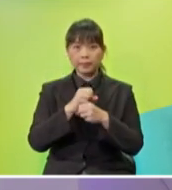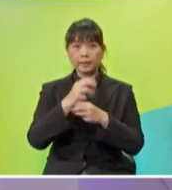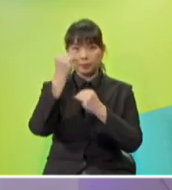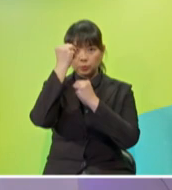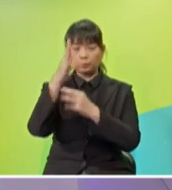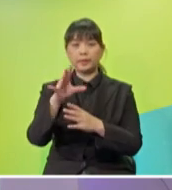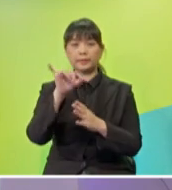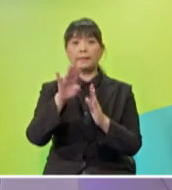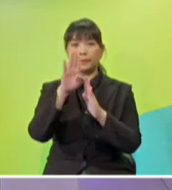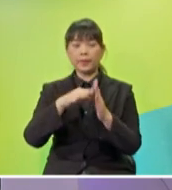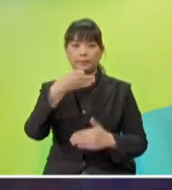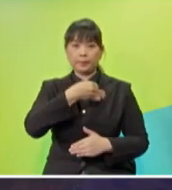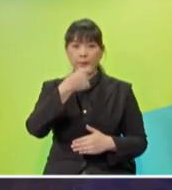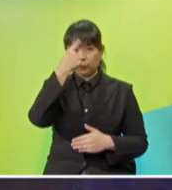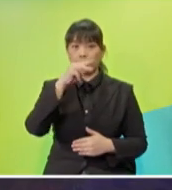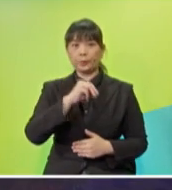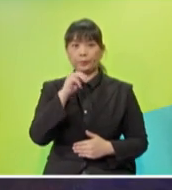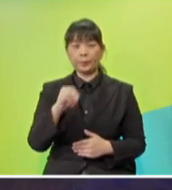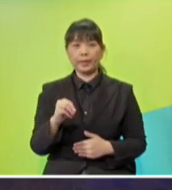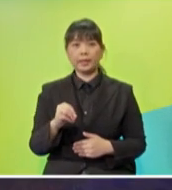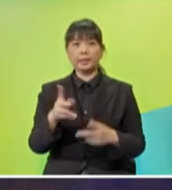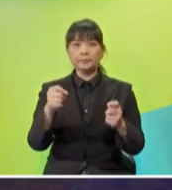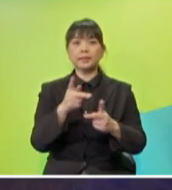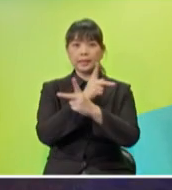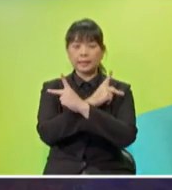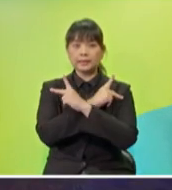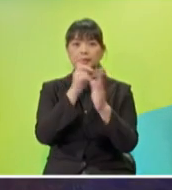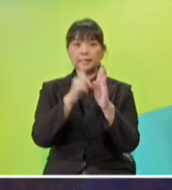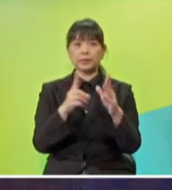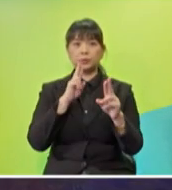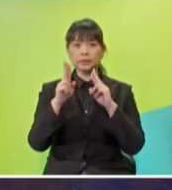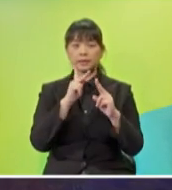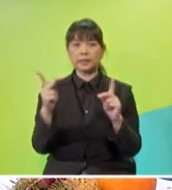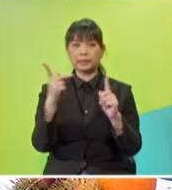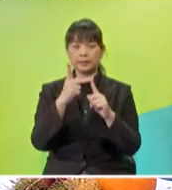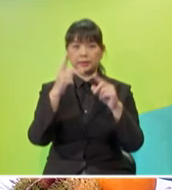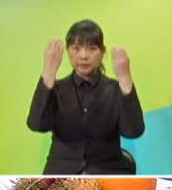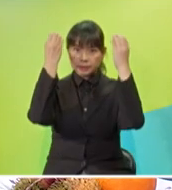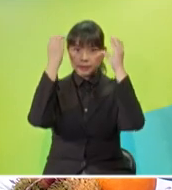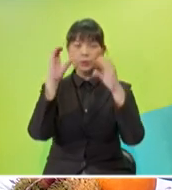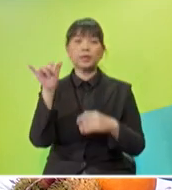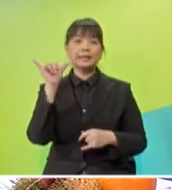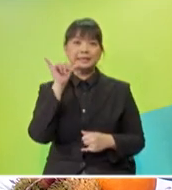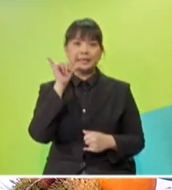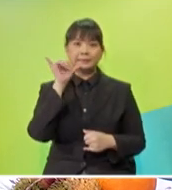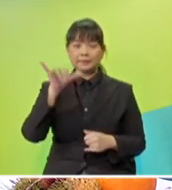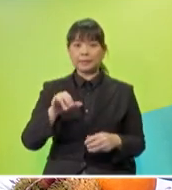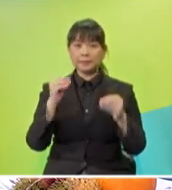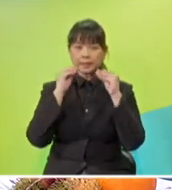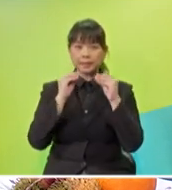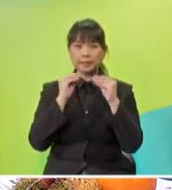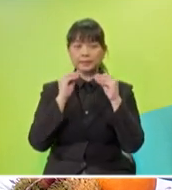murid-murid kita terima kasih sekali lagi diucapkan kepada cewek bagi